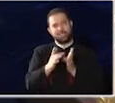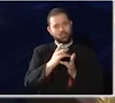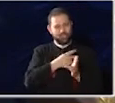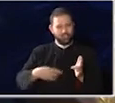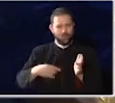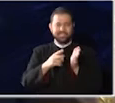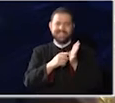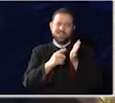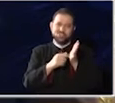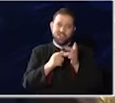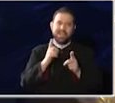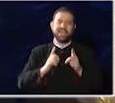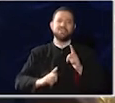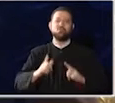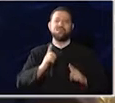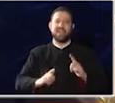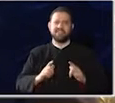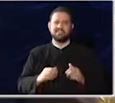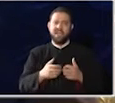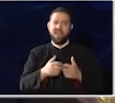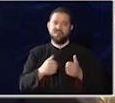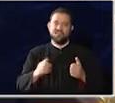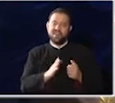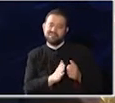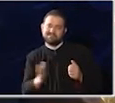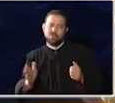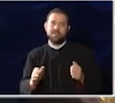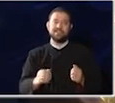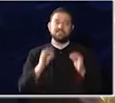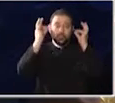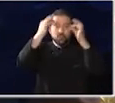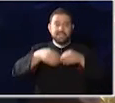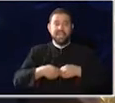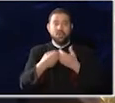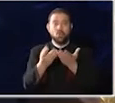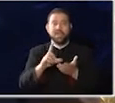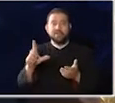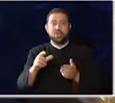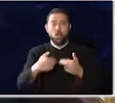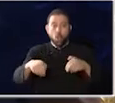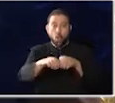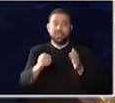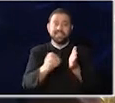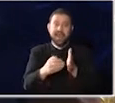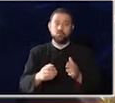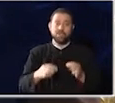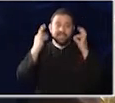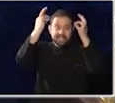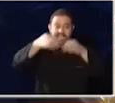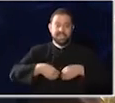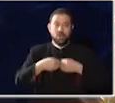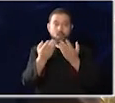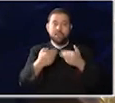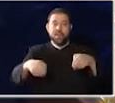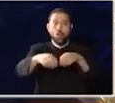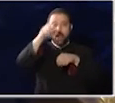ca suferința inevitabilă să i-o dăruim Lui. Să ne dăruim Lui Hristos pe noi înșine și în